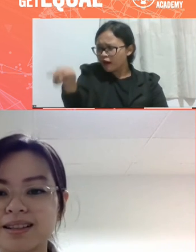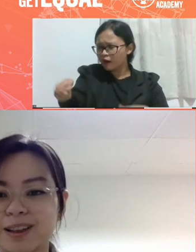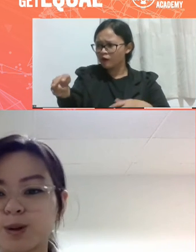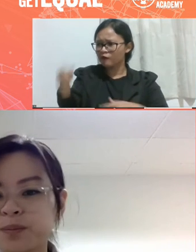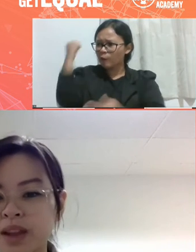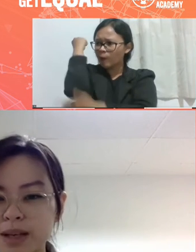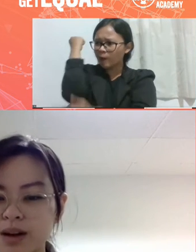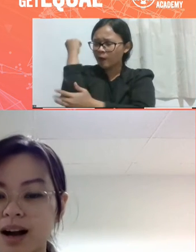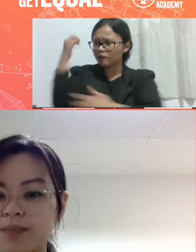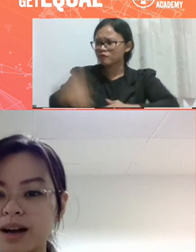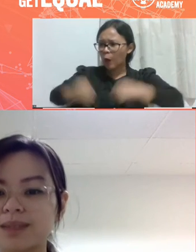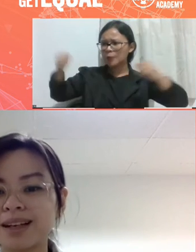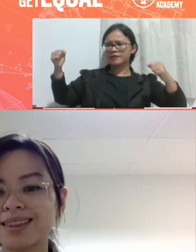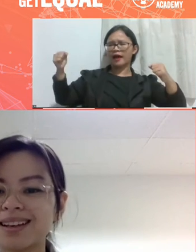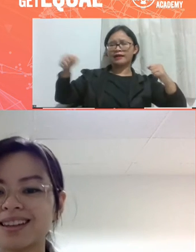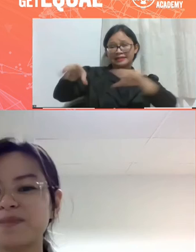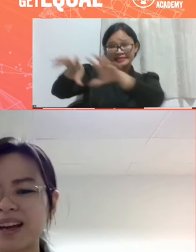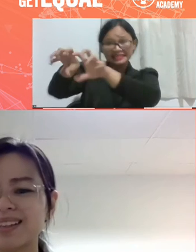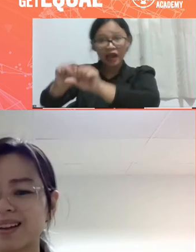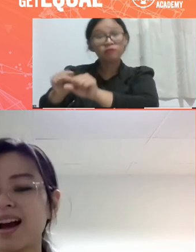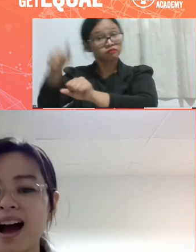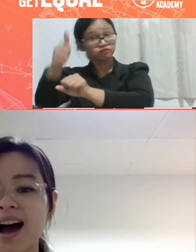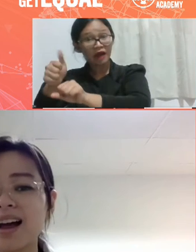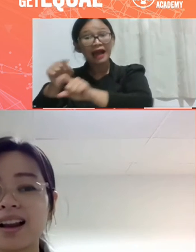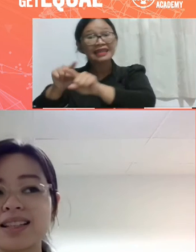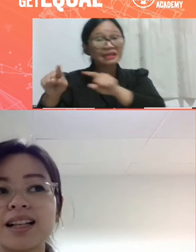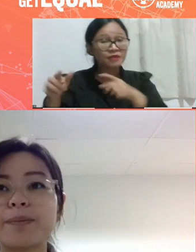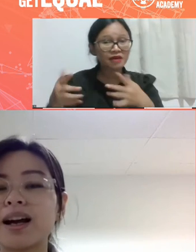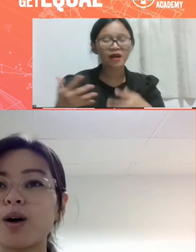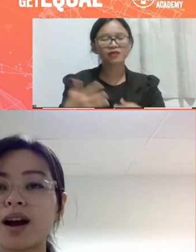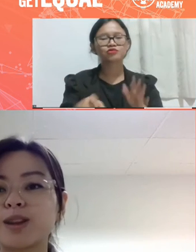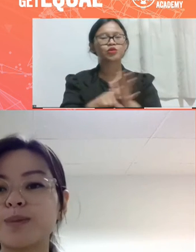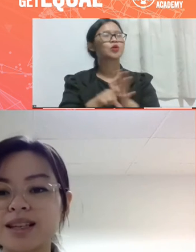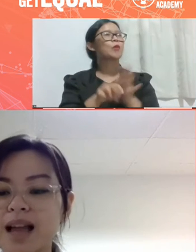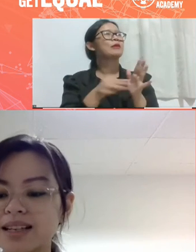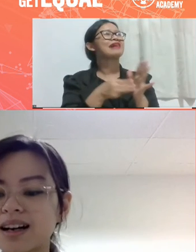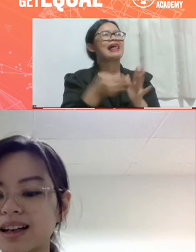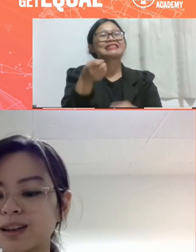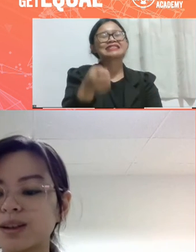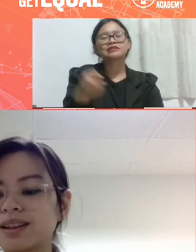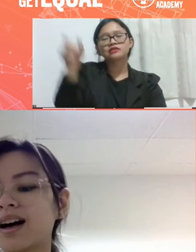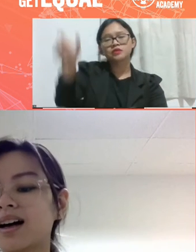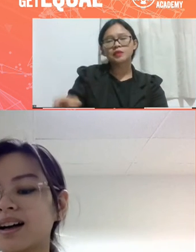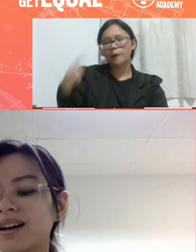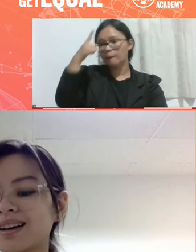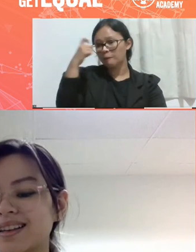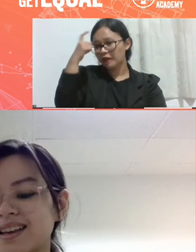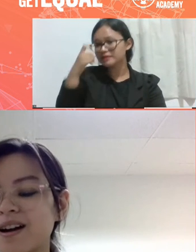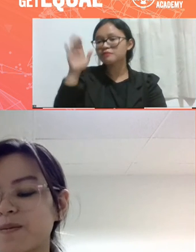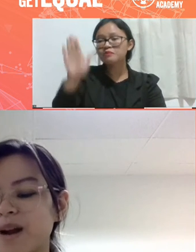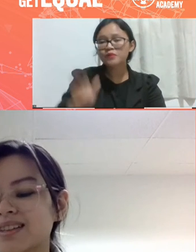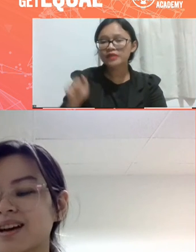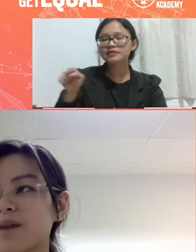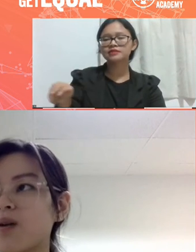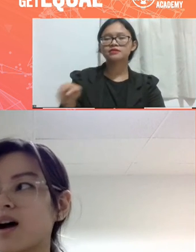di cancel, itu masuk akal banget. Tapi ketika kita meng-canceling hal-hal kecil padahal orang itu masih belajar, itu ketika